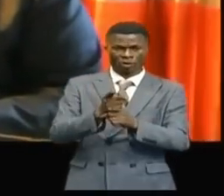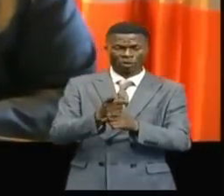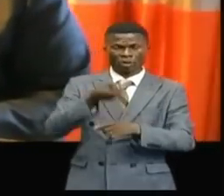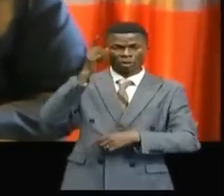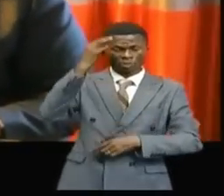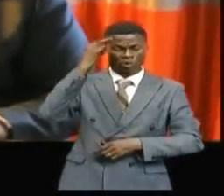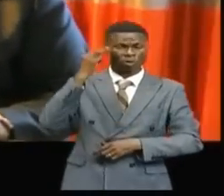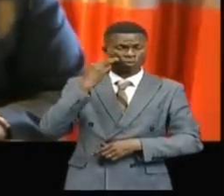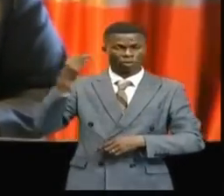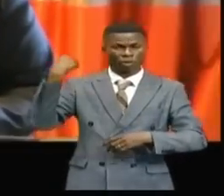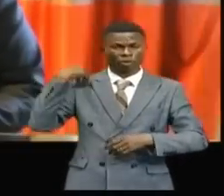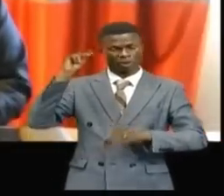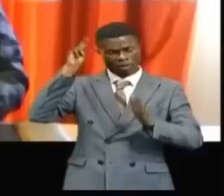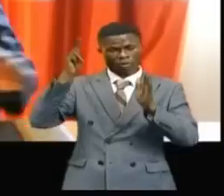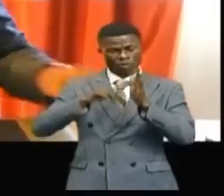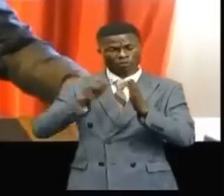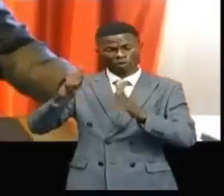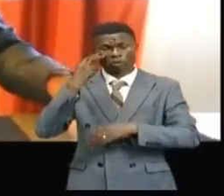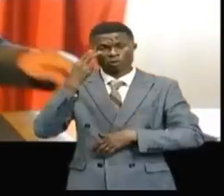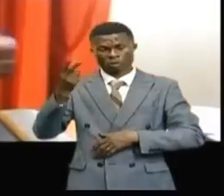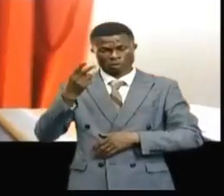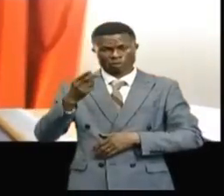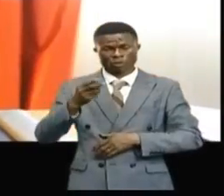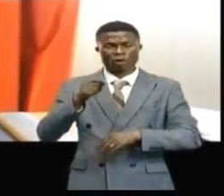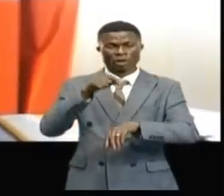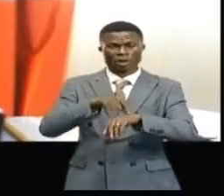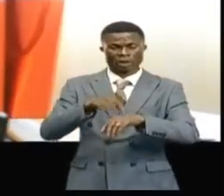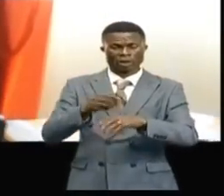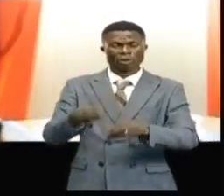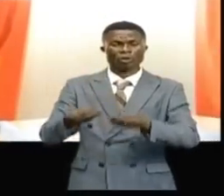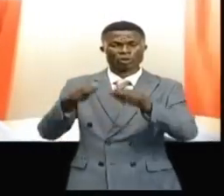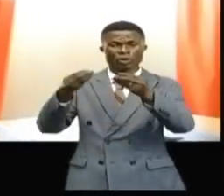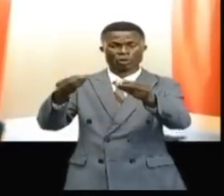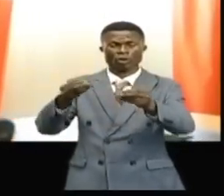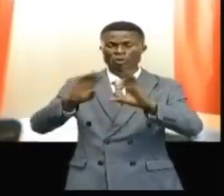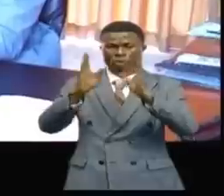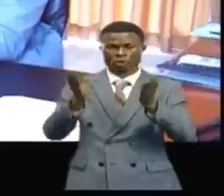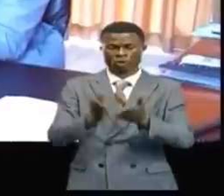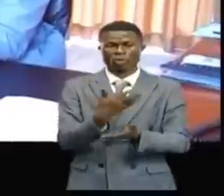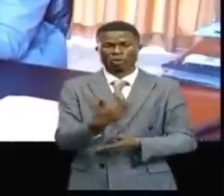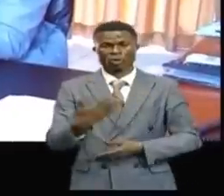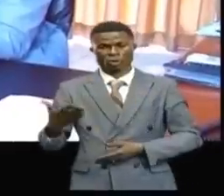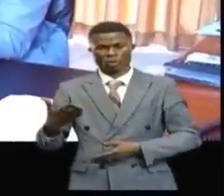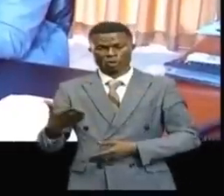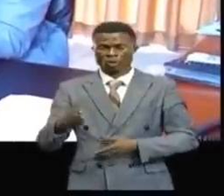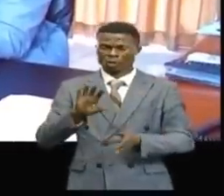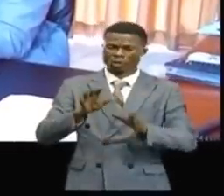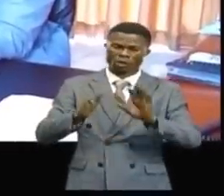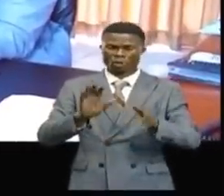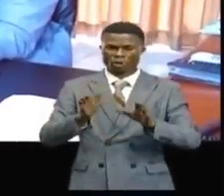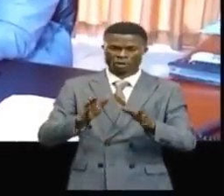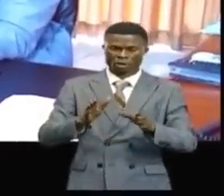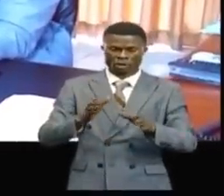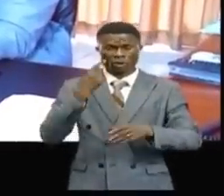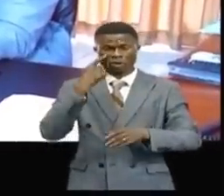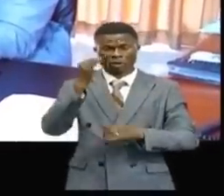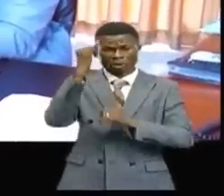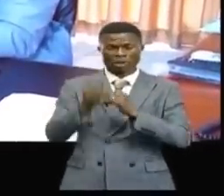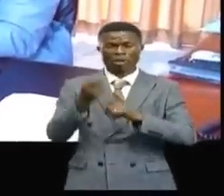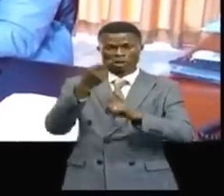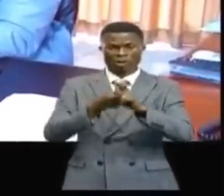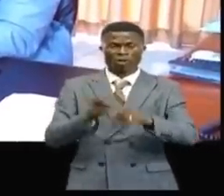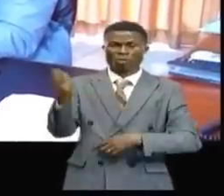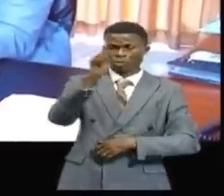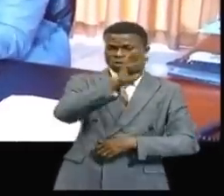Premier ministre chef du gouvernement. Et les délais de livraison de tous les ouvrages est approximativement estimé à la fin du mois